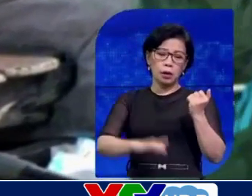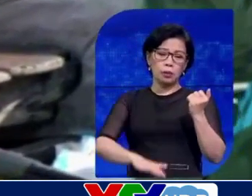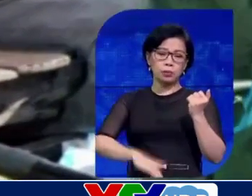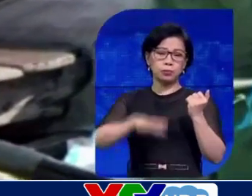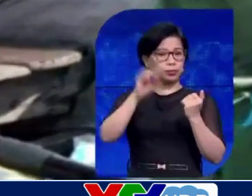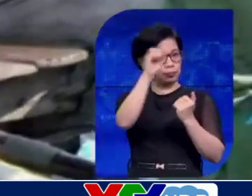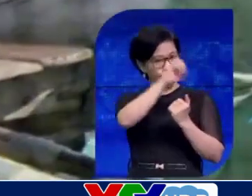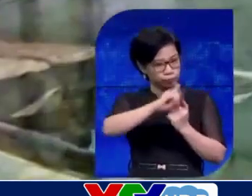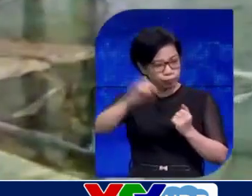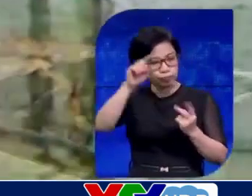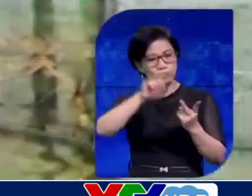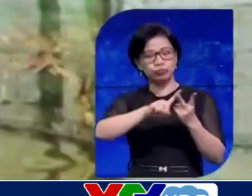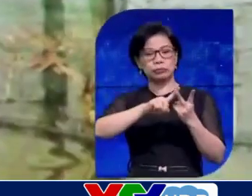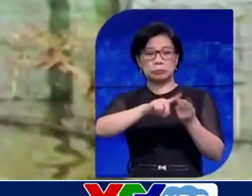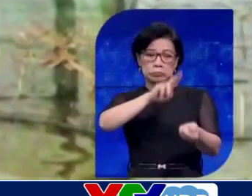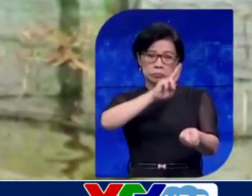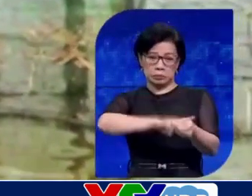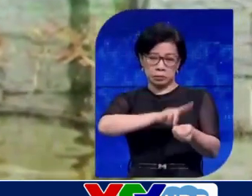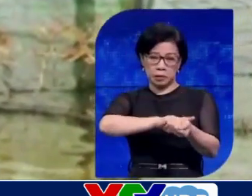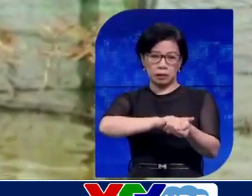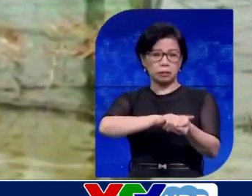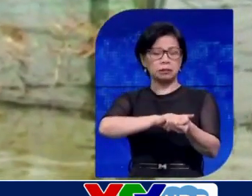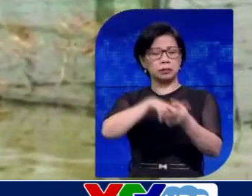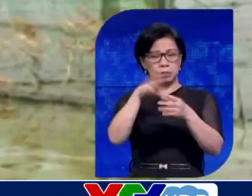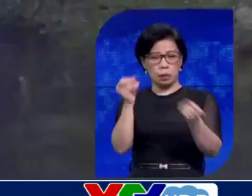vật tìm sinh kế trong thời điểm nông nhàn.